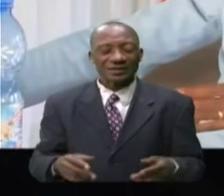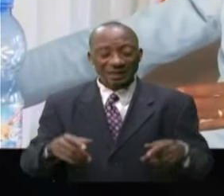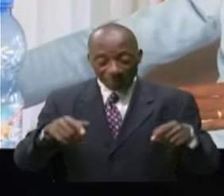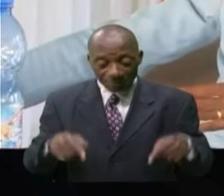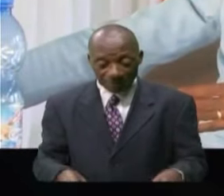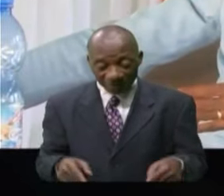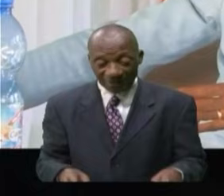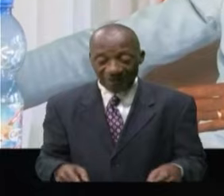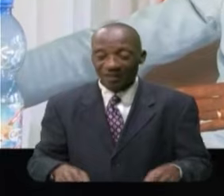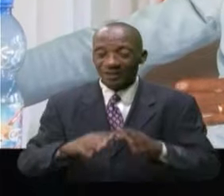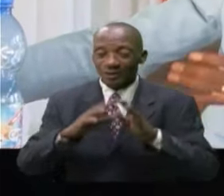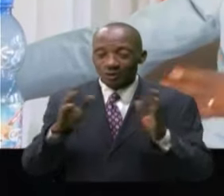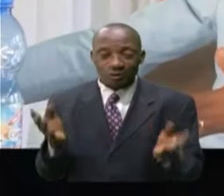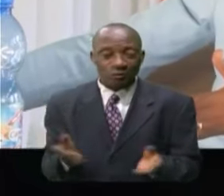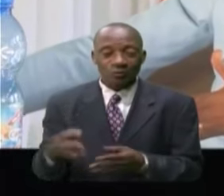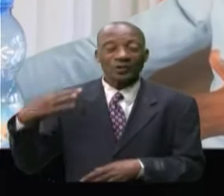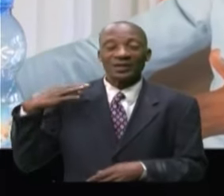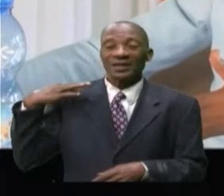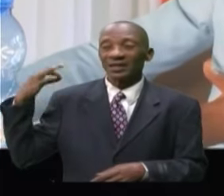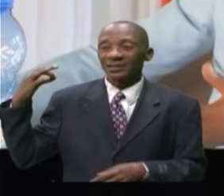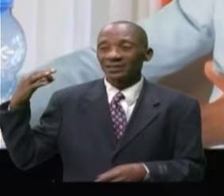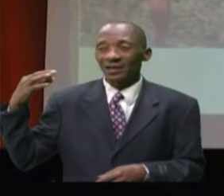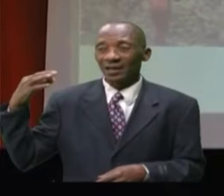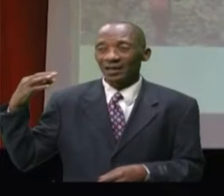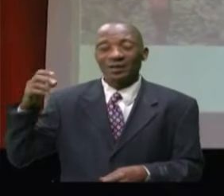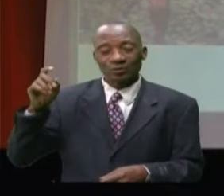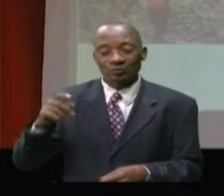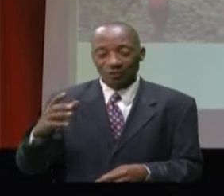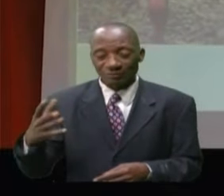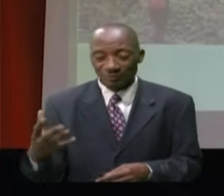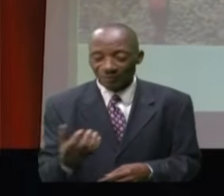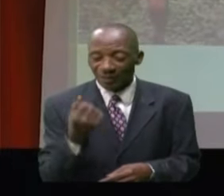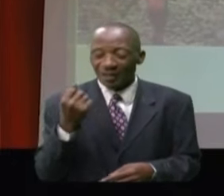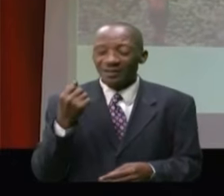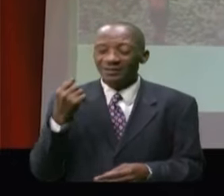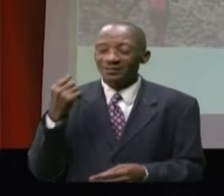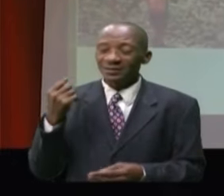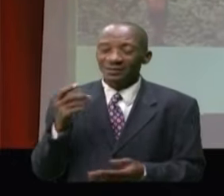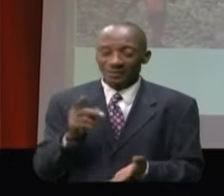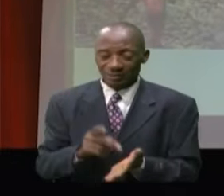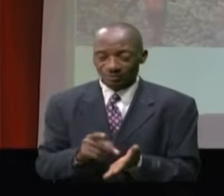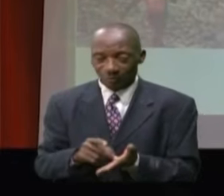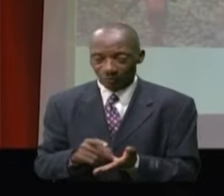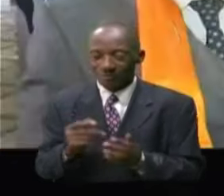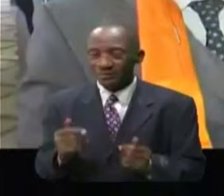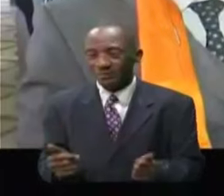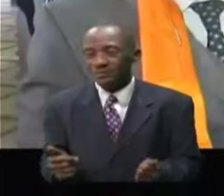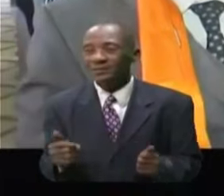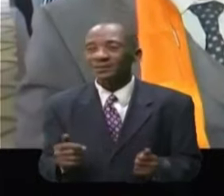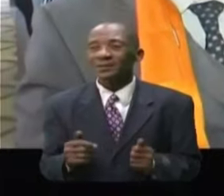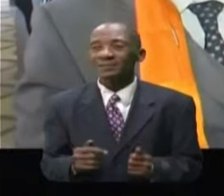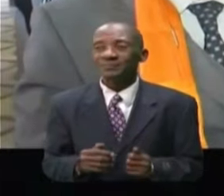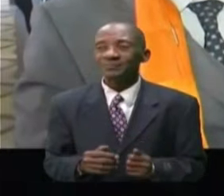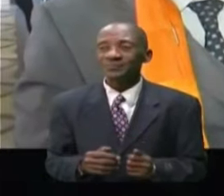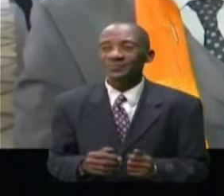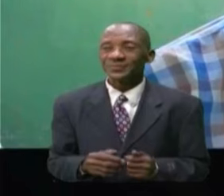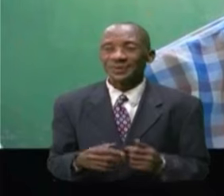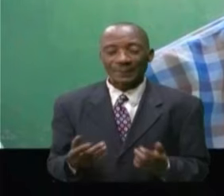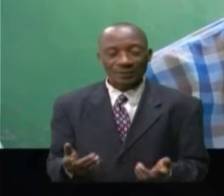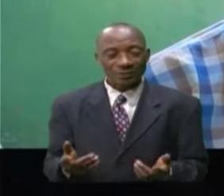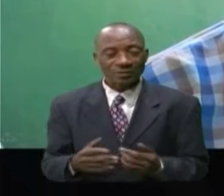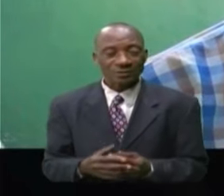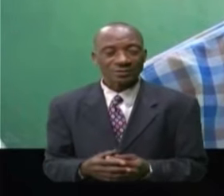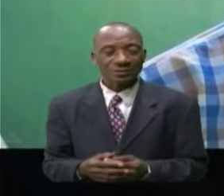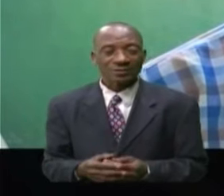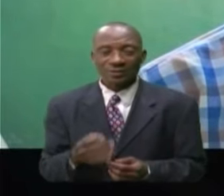Bonelo Meka Debot, une figure notoire tant dans le domaine académique que dans le développement communautaire, a captivé l'audience